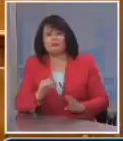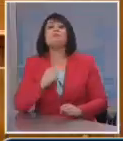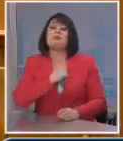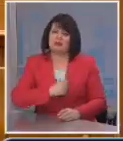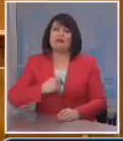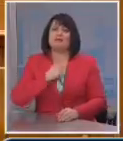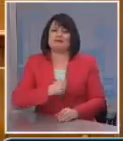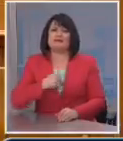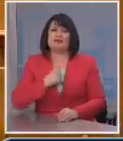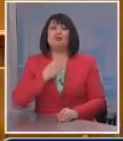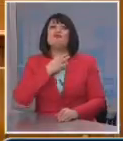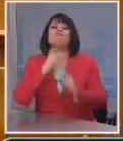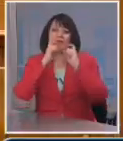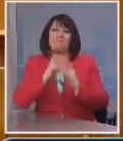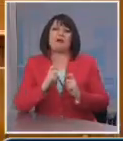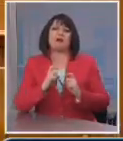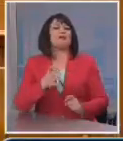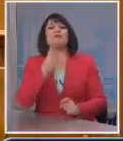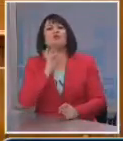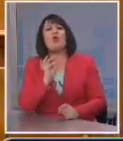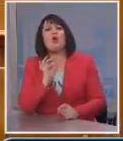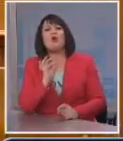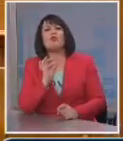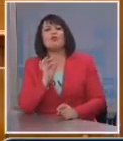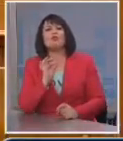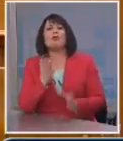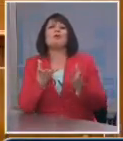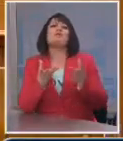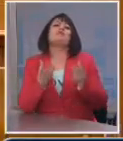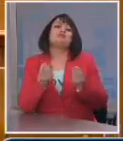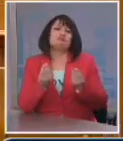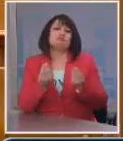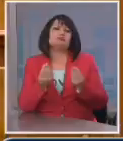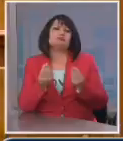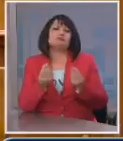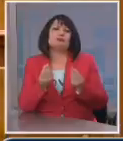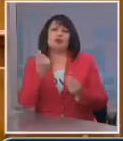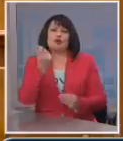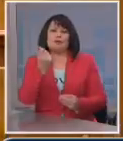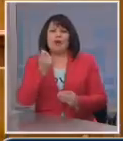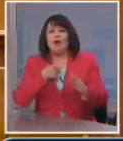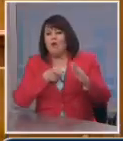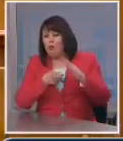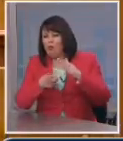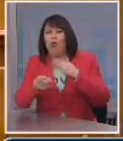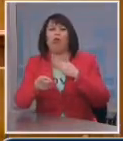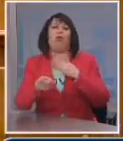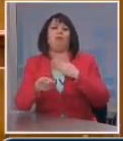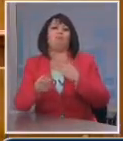δυστυχώς απαραίτητη, διότι εκτροχιάστηκαν πολύ απλά τα δημόσια οικονομικά. Και σας